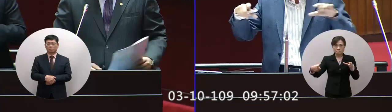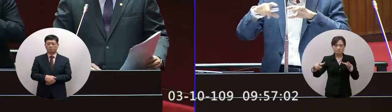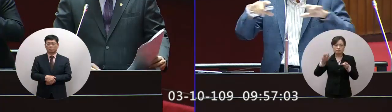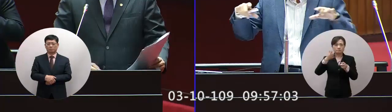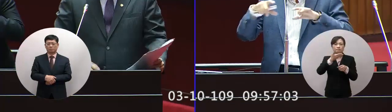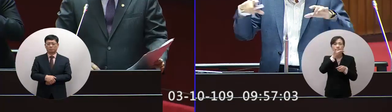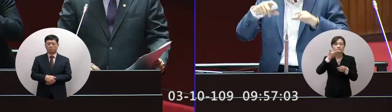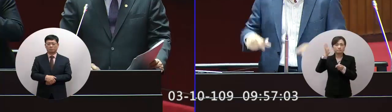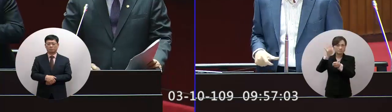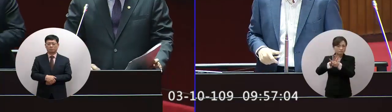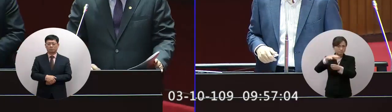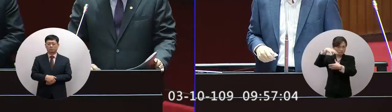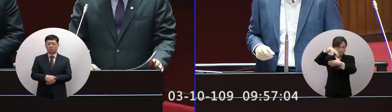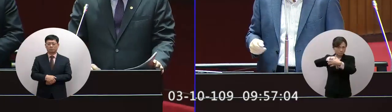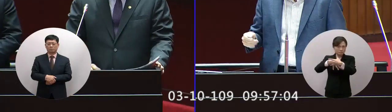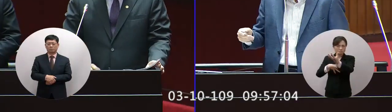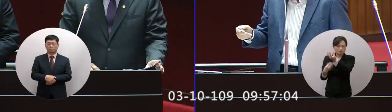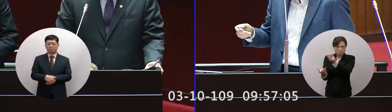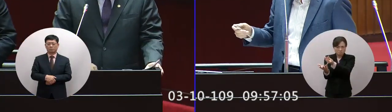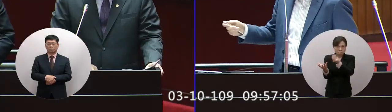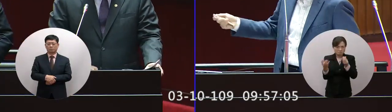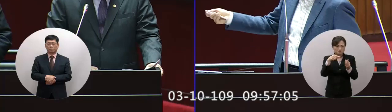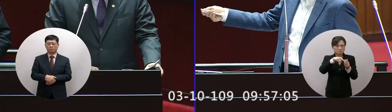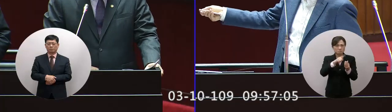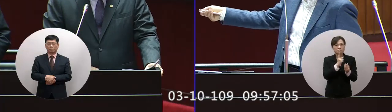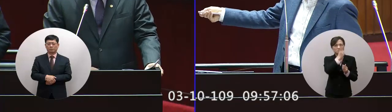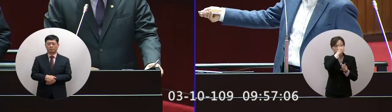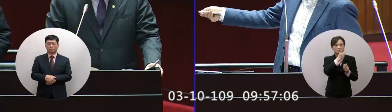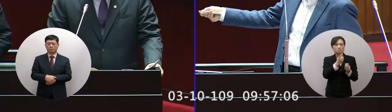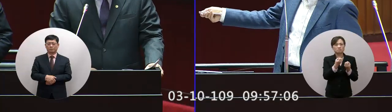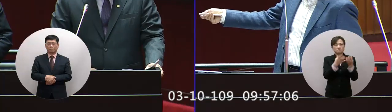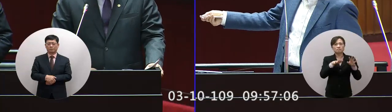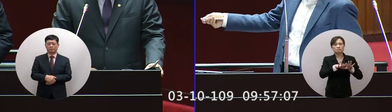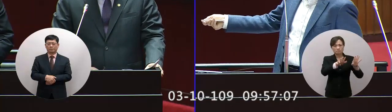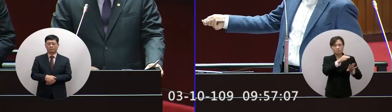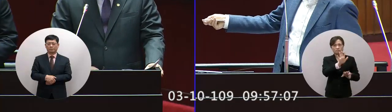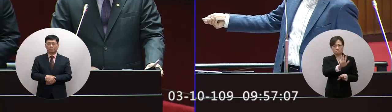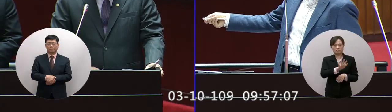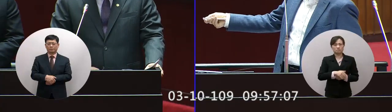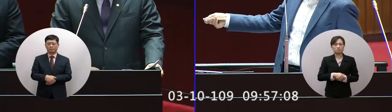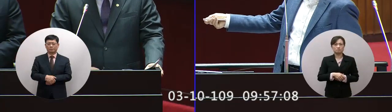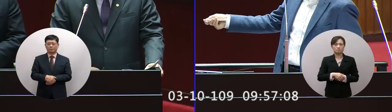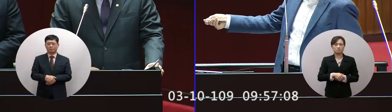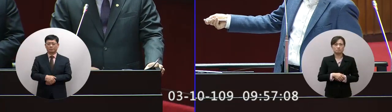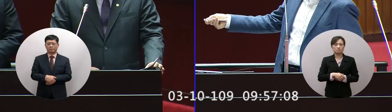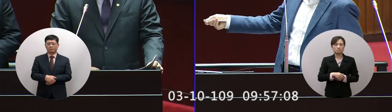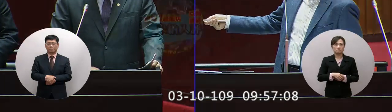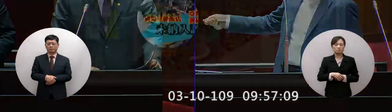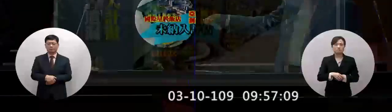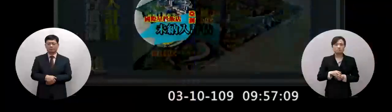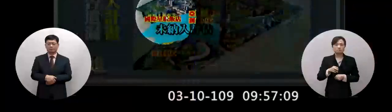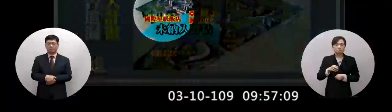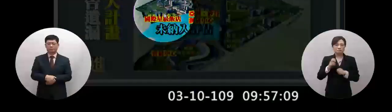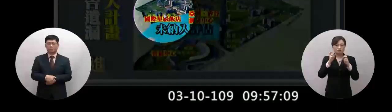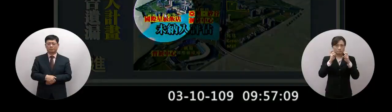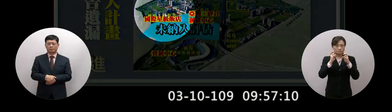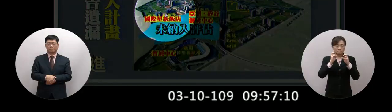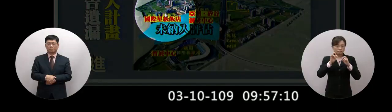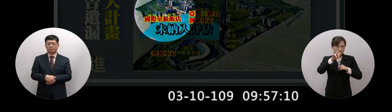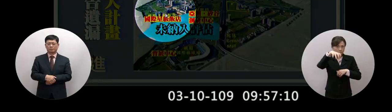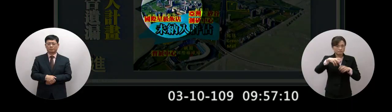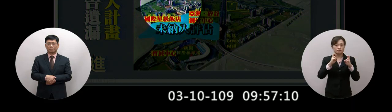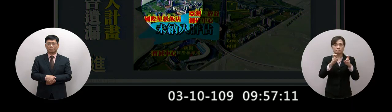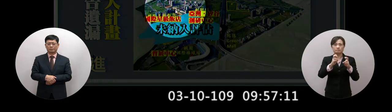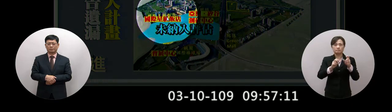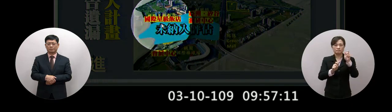的一项的发展而已。那我这边必须要来说，在靠 A19 站整个的包